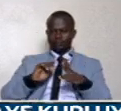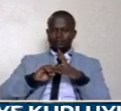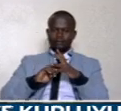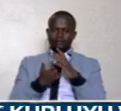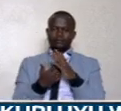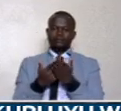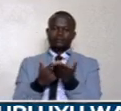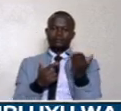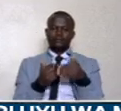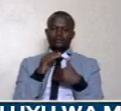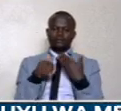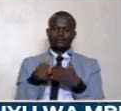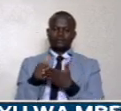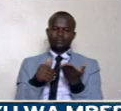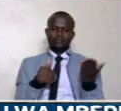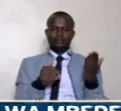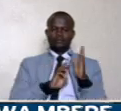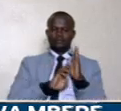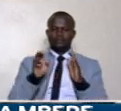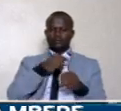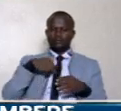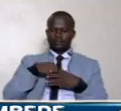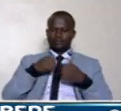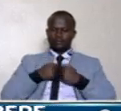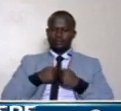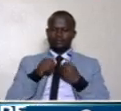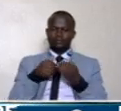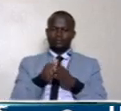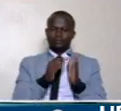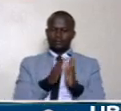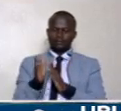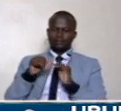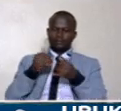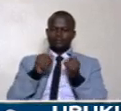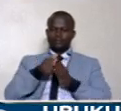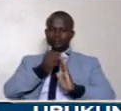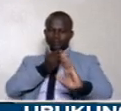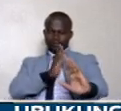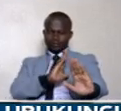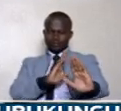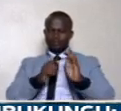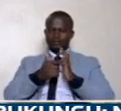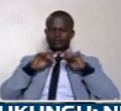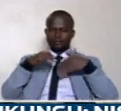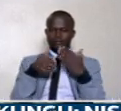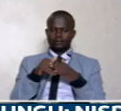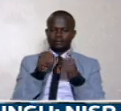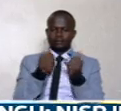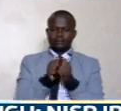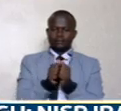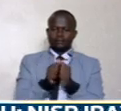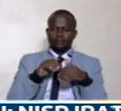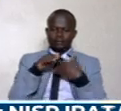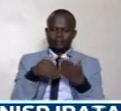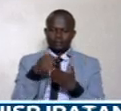ishinzwe ibi byatumye rero ambasaderi w'Ubushinwa mu Rwanda abategura imikino ya Kung Fu aho berekanye buryo imikino ikinwa